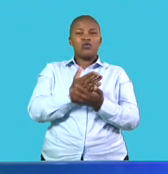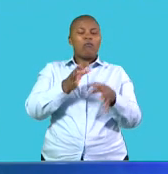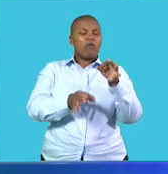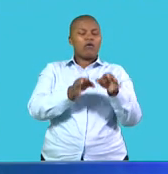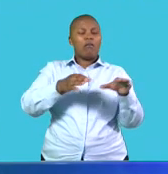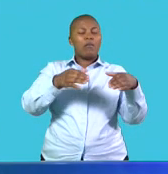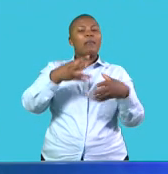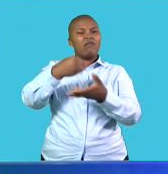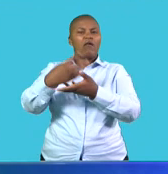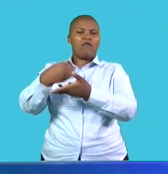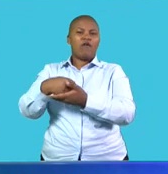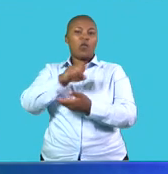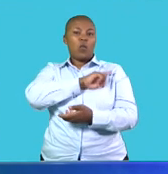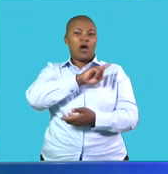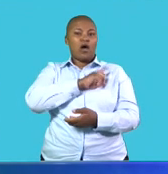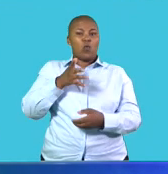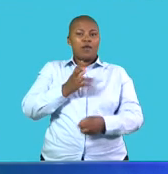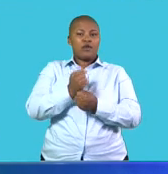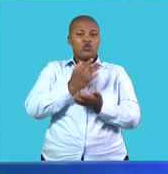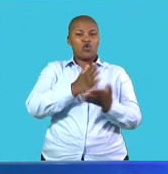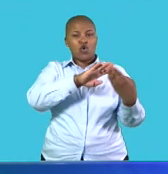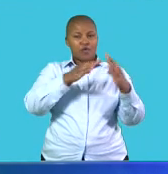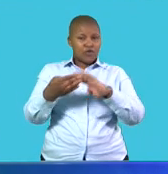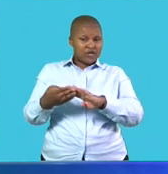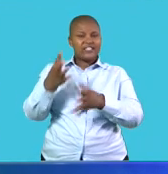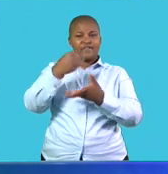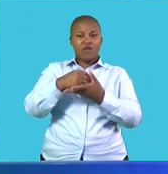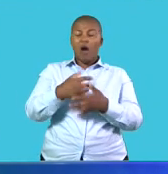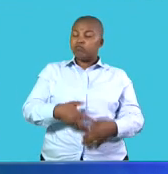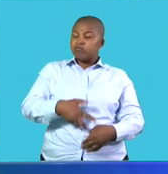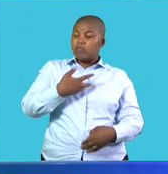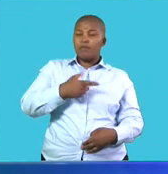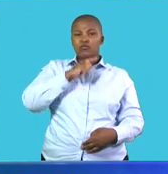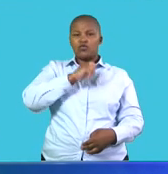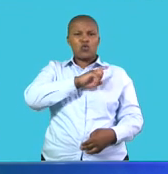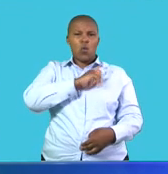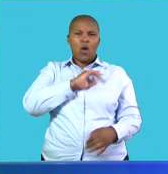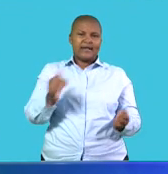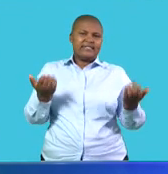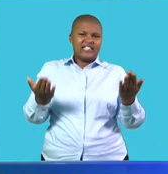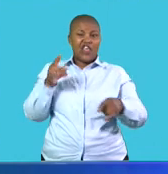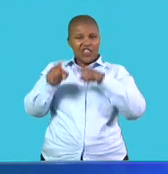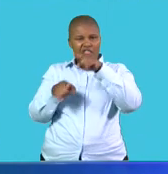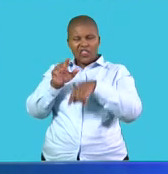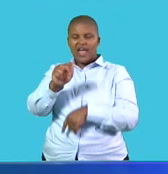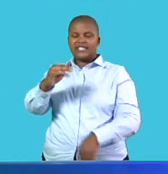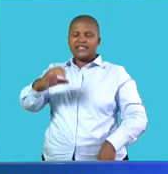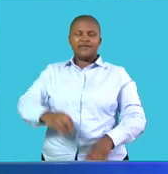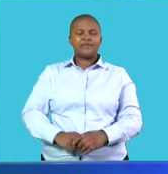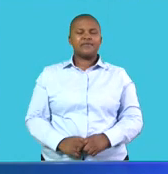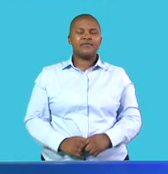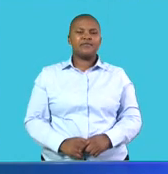Afrika, ikakhulukazi ekubandakanyekeni izakhamuzi ukuba zizwakalise ilakalazi, ikakhulukazi ekutheni zigxeke ngokwakhe.